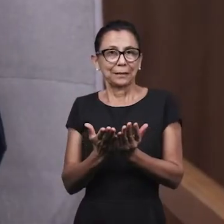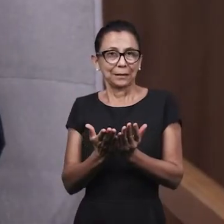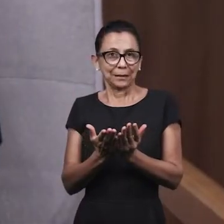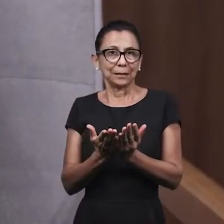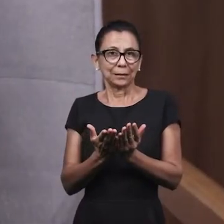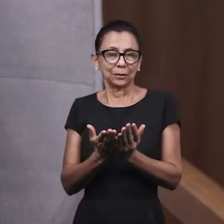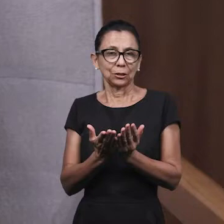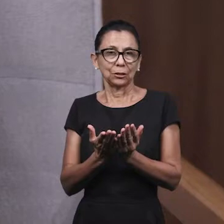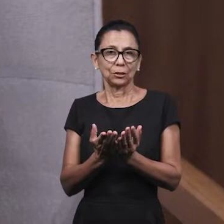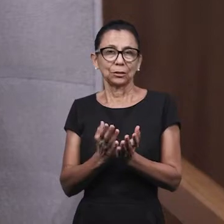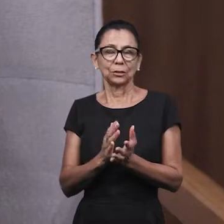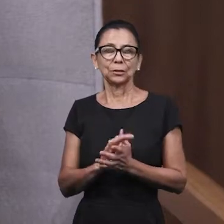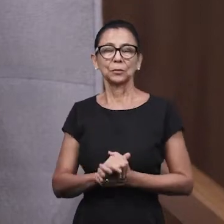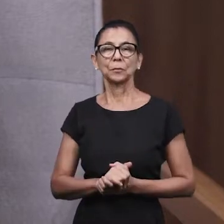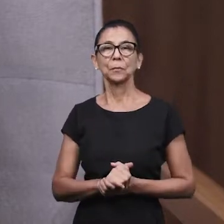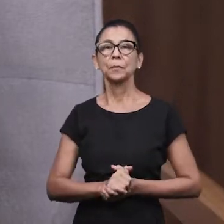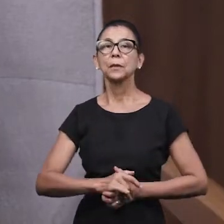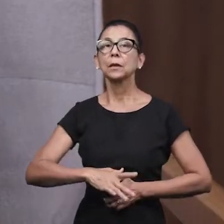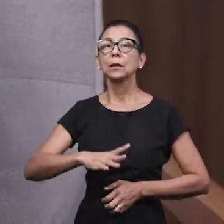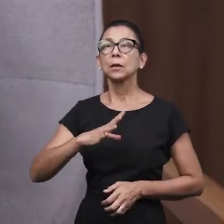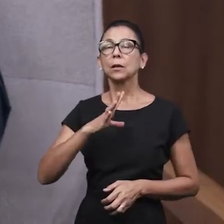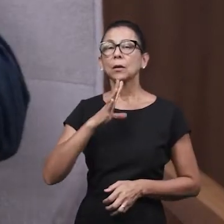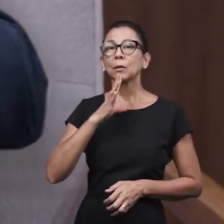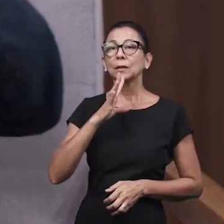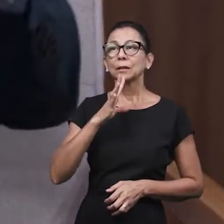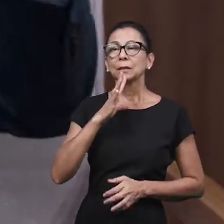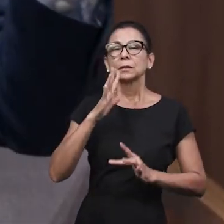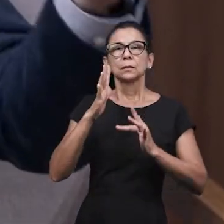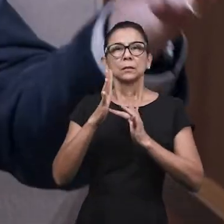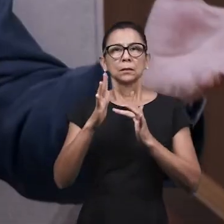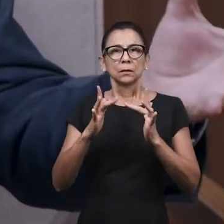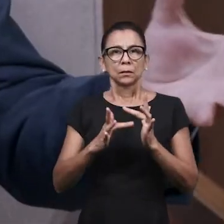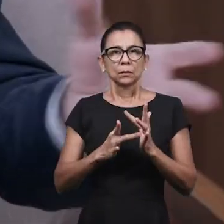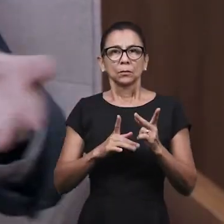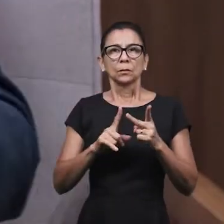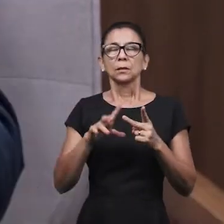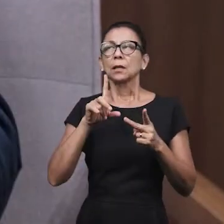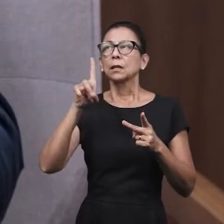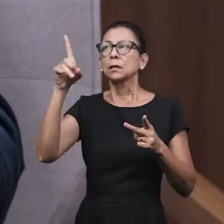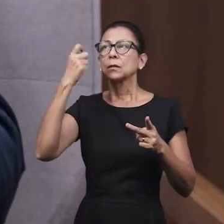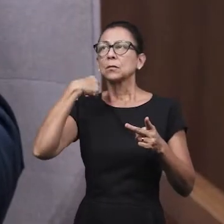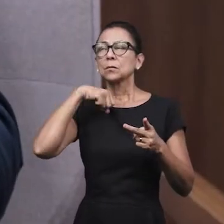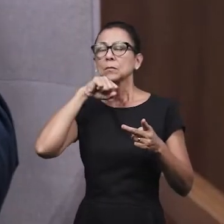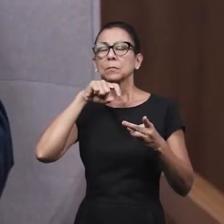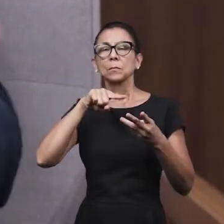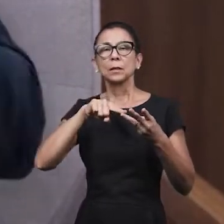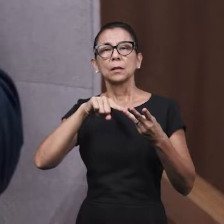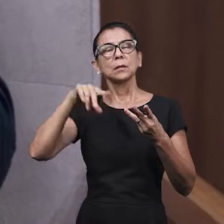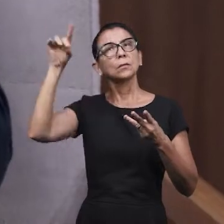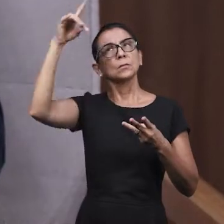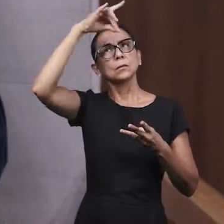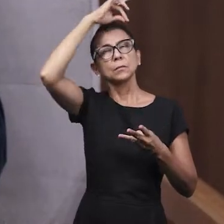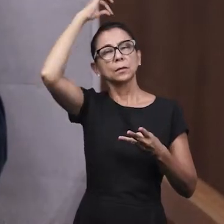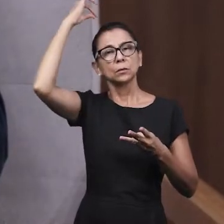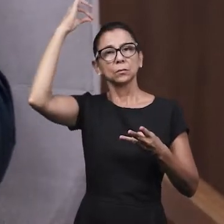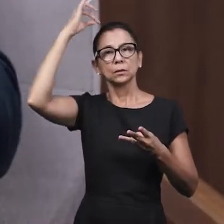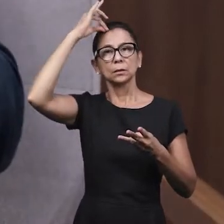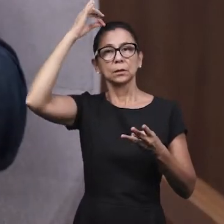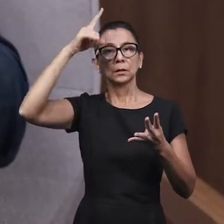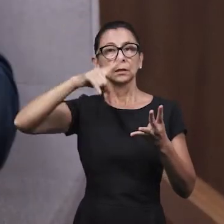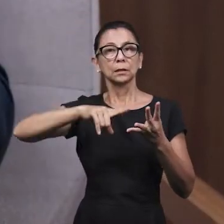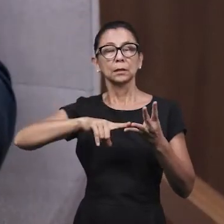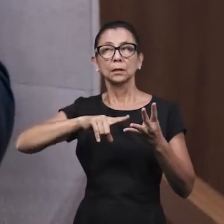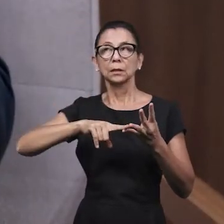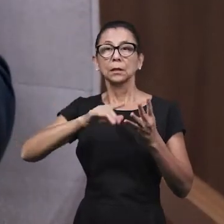et spécifique, connaît le Seigneur Jésus, à Dieu le Père, le Saint-Esprit, la